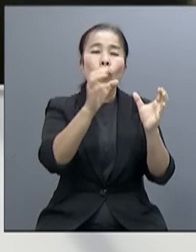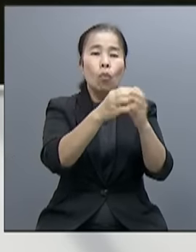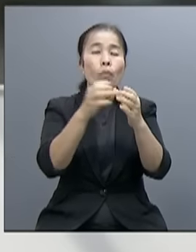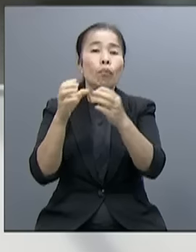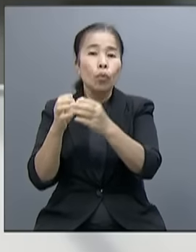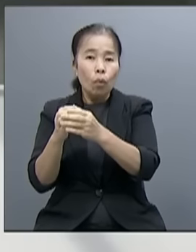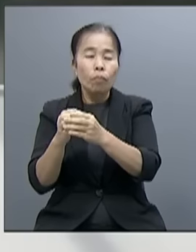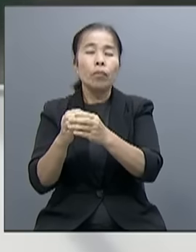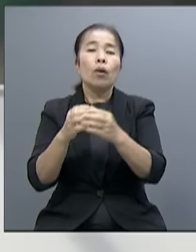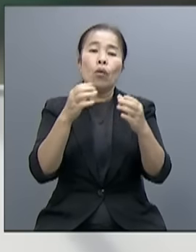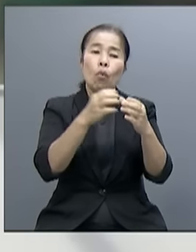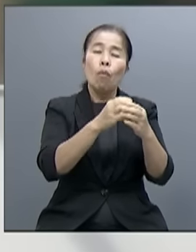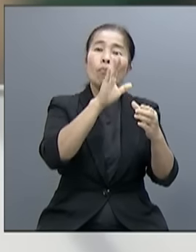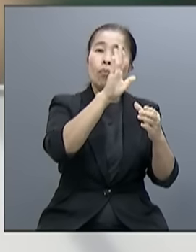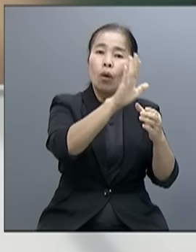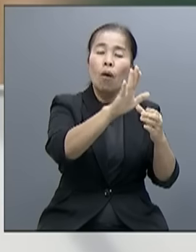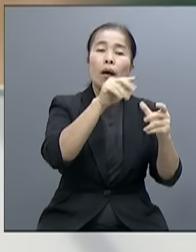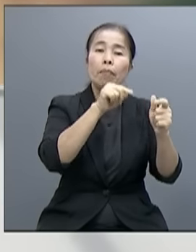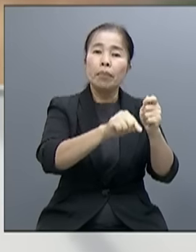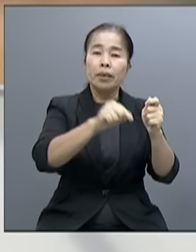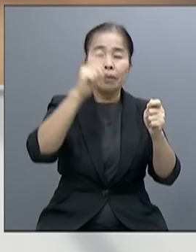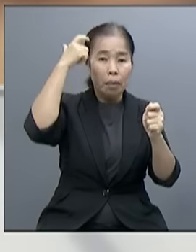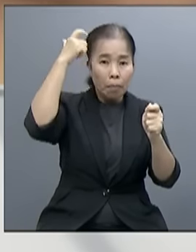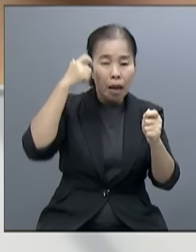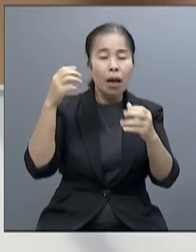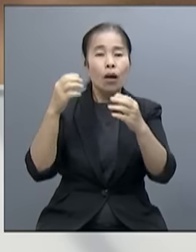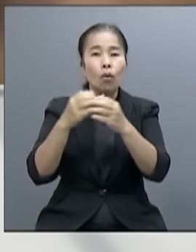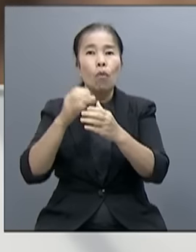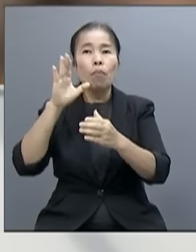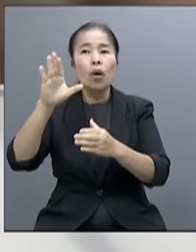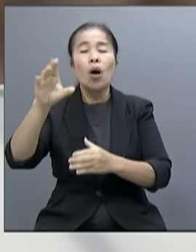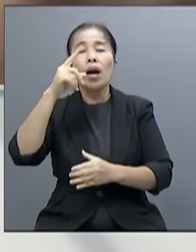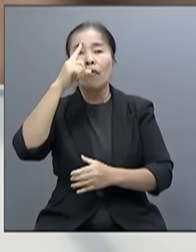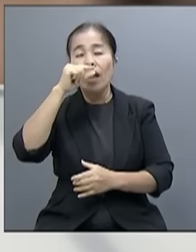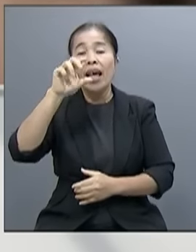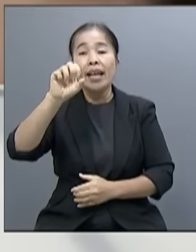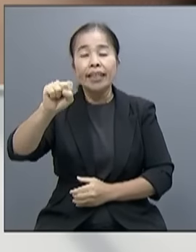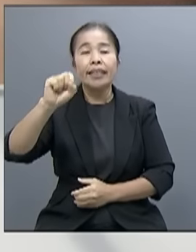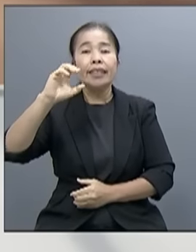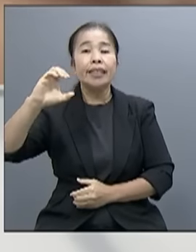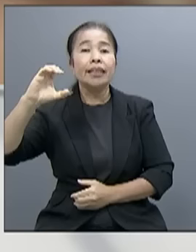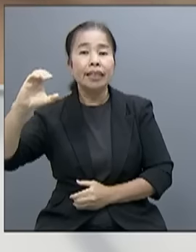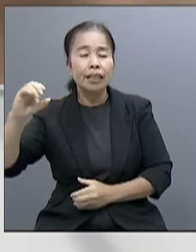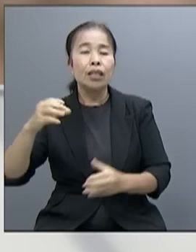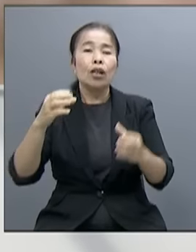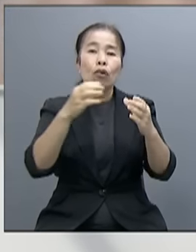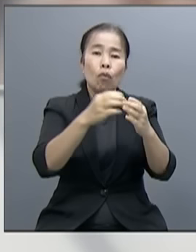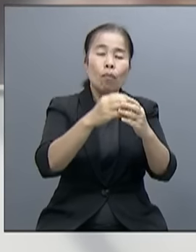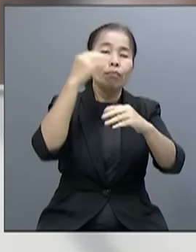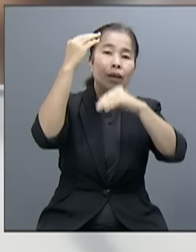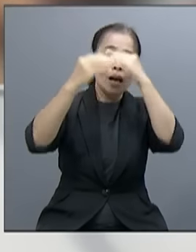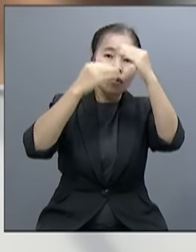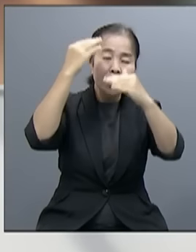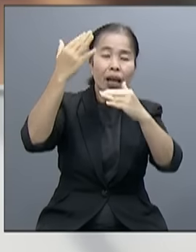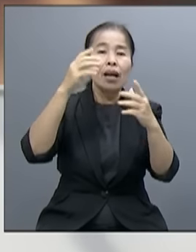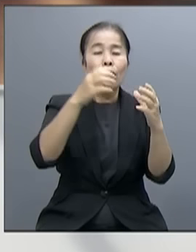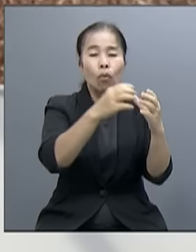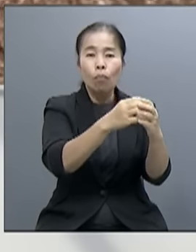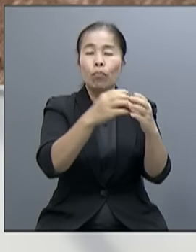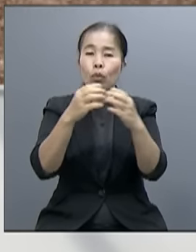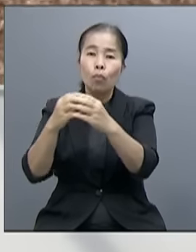กู้รัฐฉานนะคะRSCC มีพรรคก้าวหน้าแห่งชาติเคเรนีหรือว่า